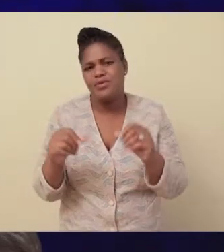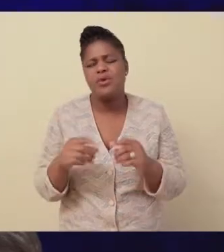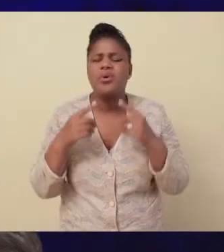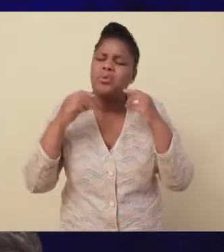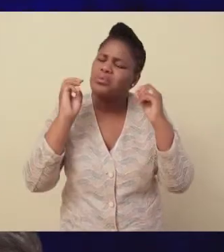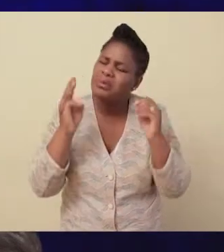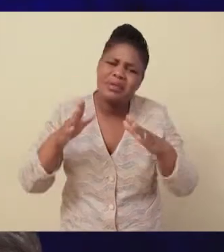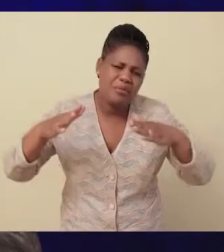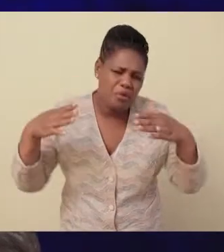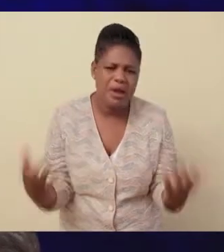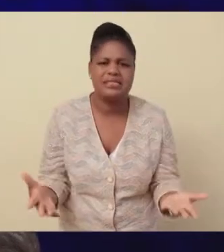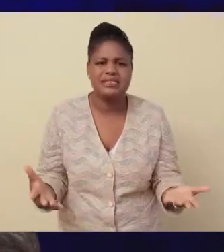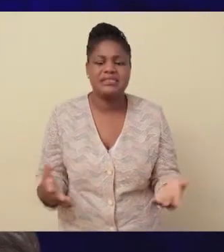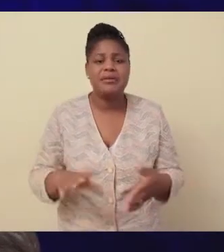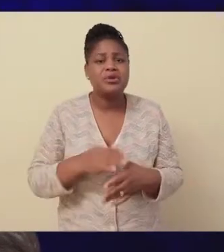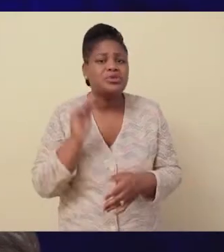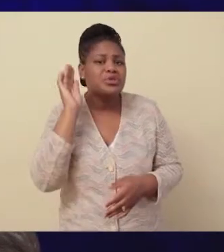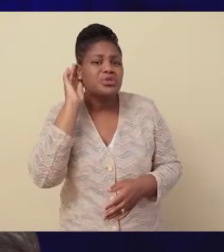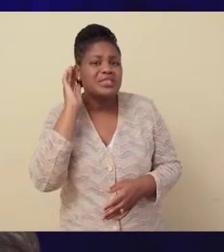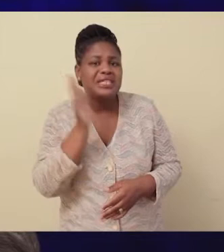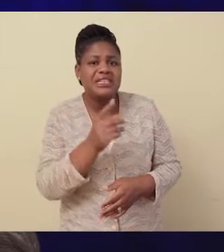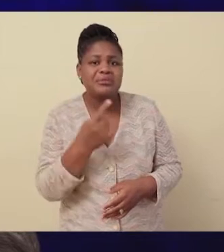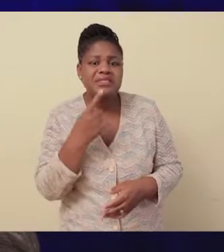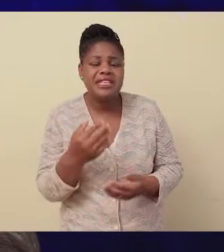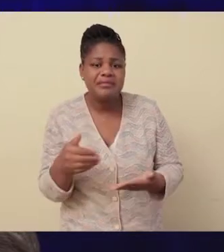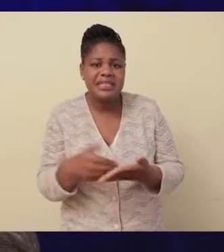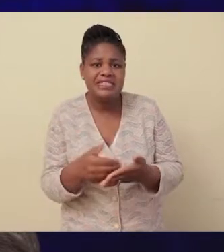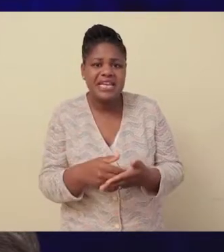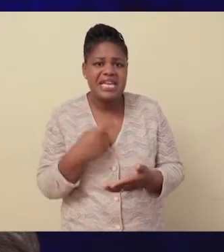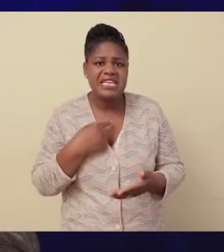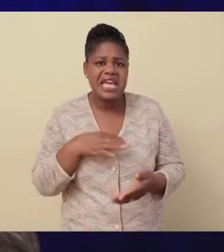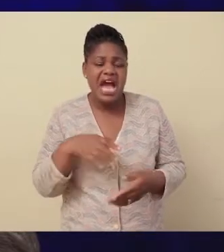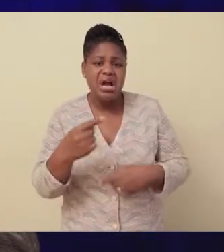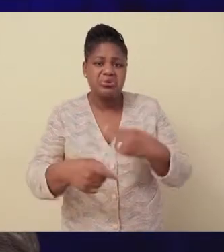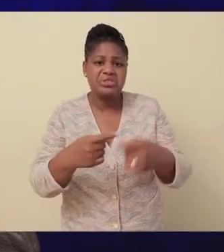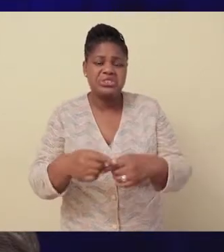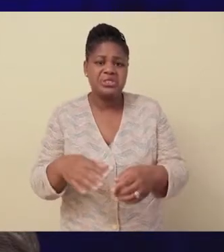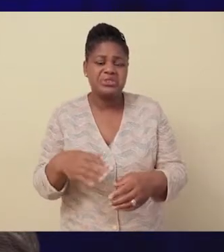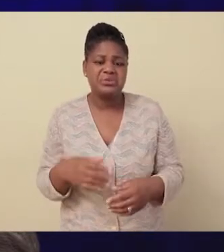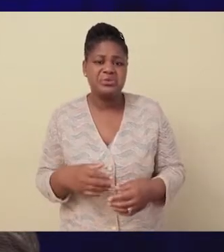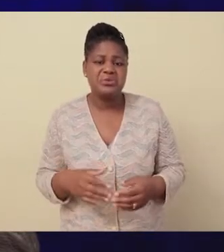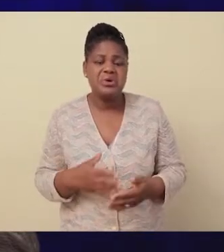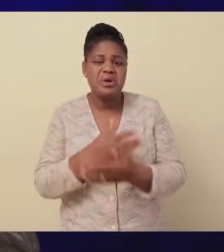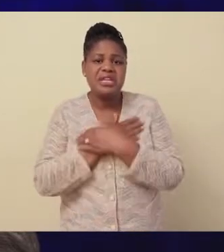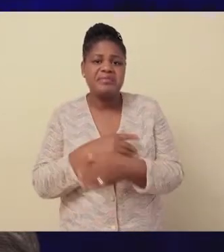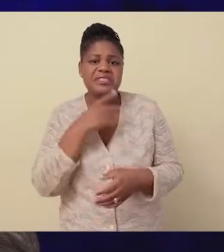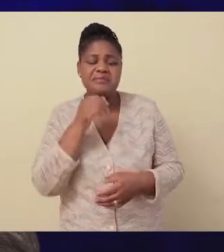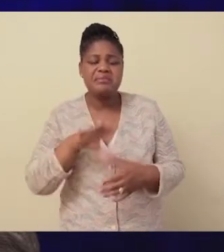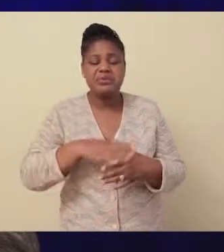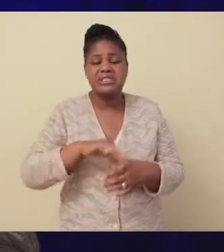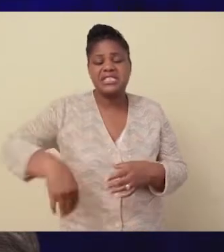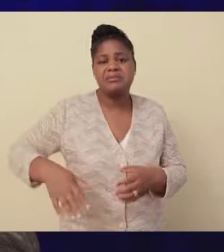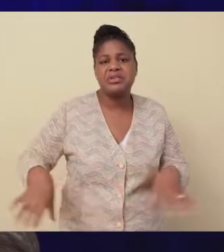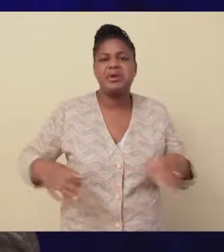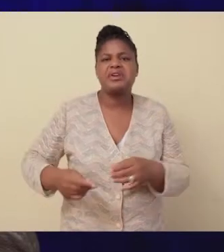sei nekuti unonzwa ini ndinombonyorwa matsamba kamwe anotaura neni kunzanzi ndoramba ndichidana naye remukoma murume wangu anogara ari kushandira kwakati